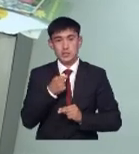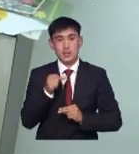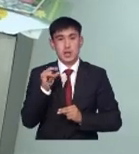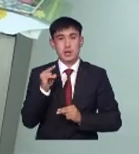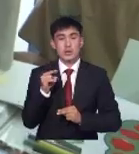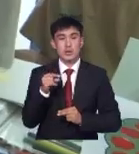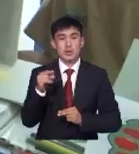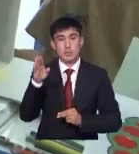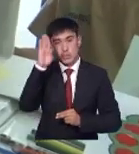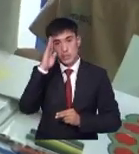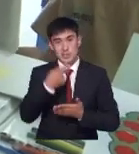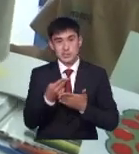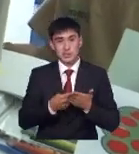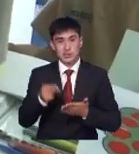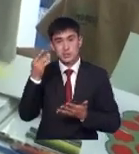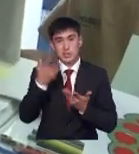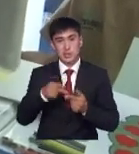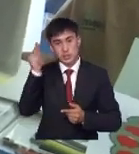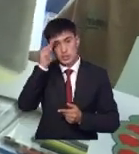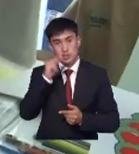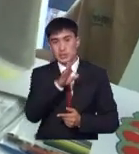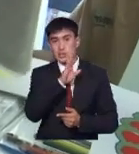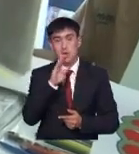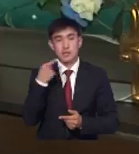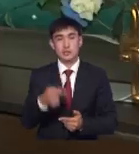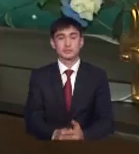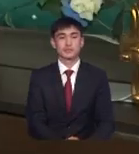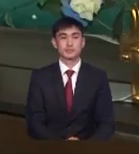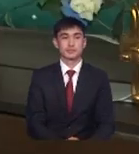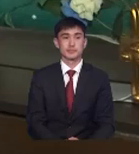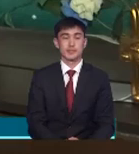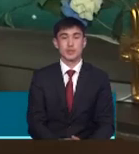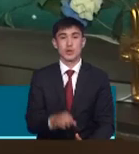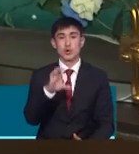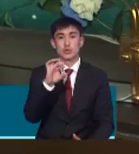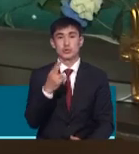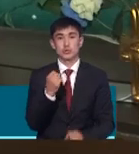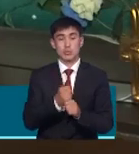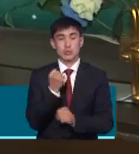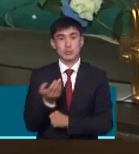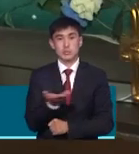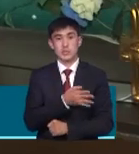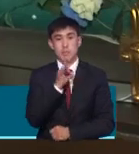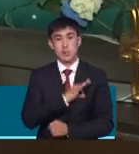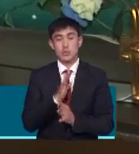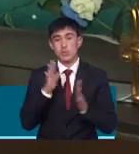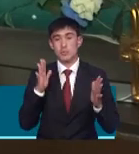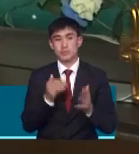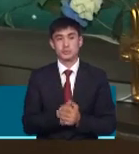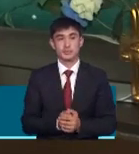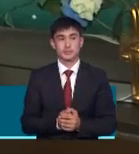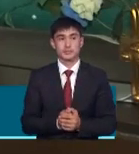сурет салып, сандарды жаттап үйреніп қалды, дейді анасы. Бұл әлеуметтік қызметкерлердің көп пайдасы тиді бізге.